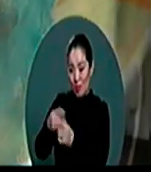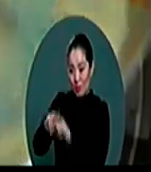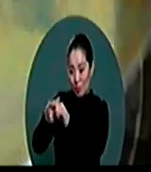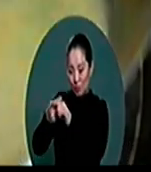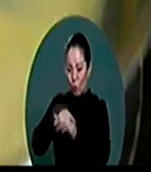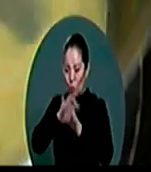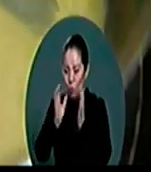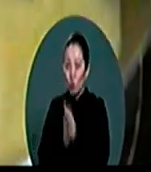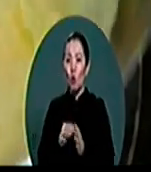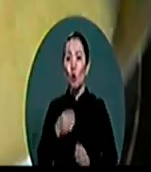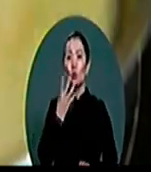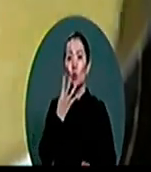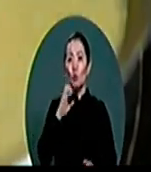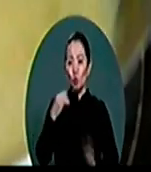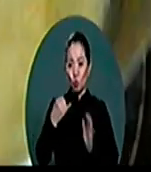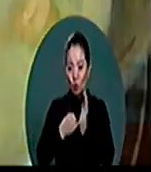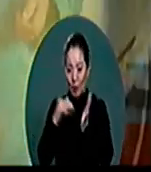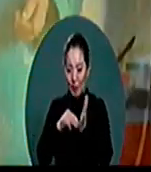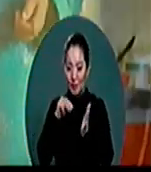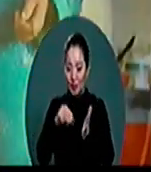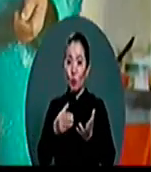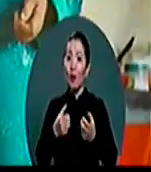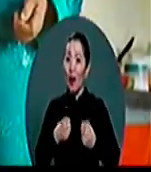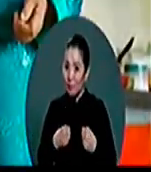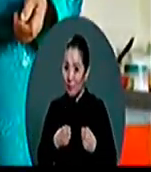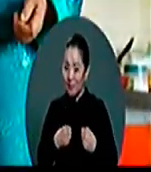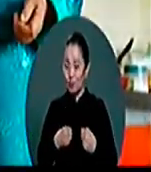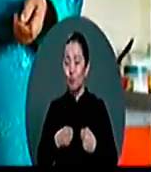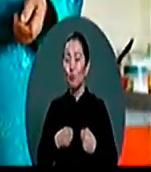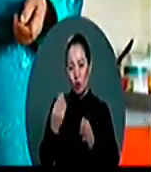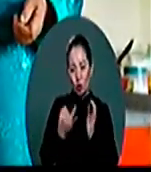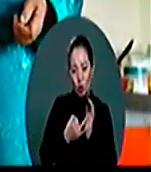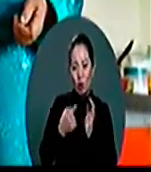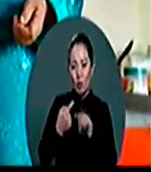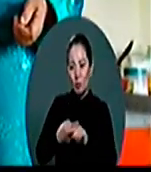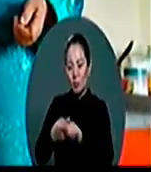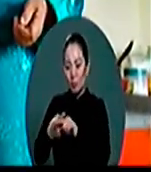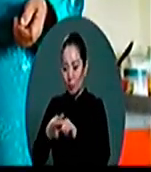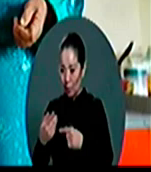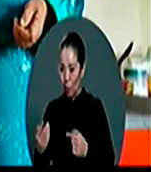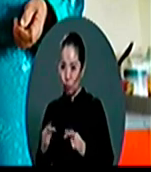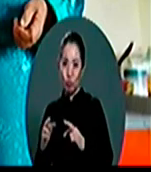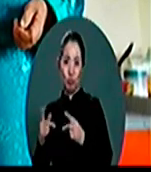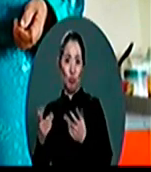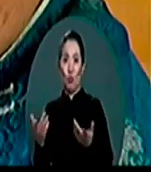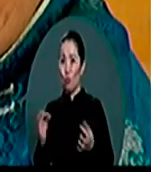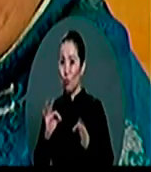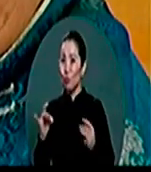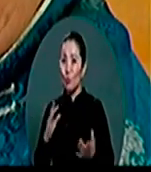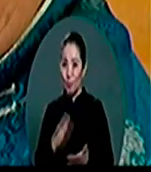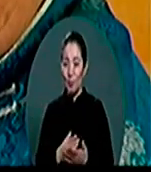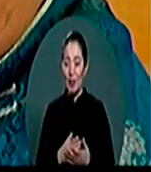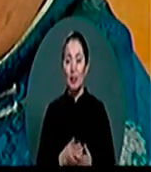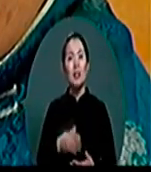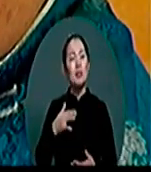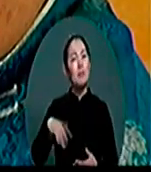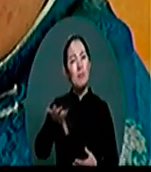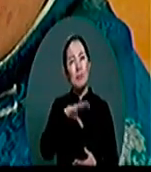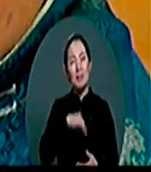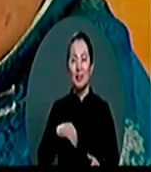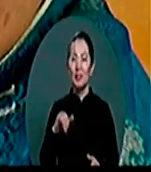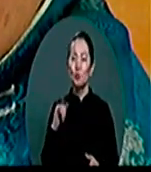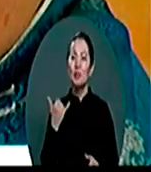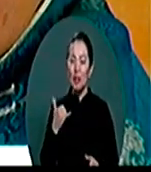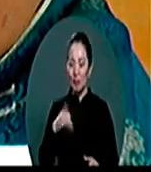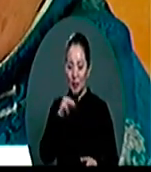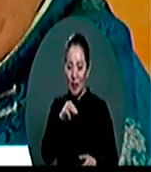нэмэгдэж 406 мянган төгрөгийн тэтгэвэр авдаг болсон. 27 мянган төгрөгөөр нэмэгдэх чинь л үр алга авчиж байгаа юм